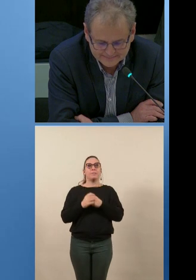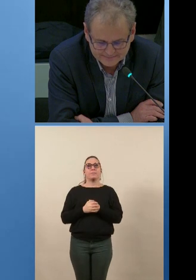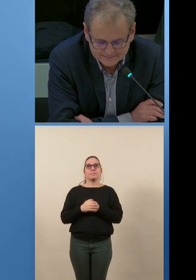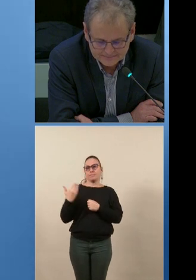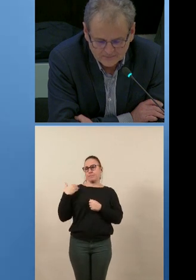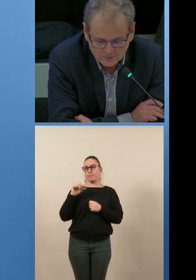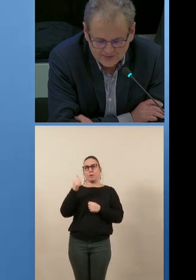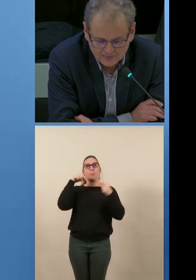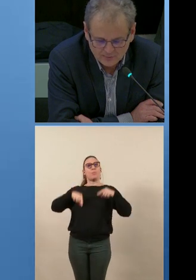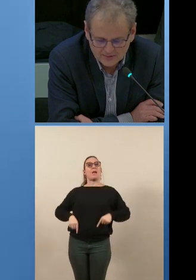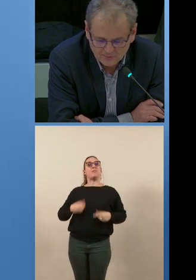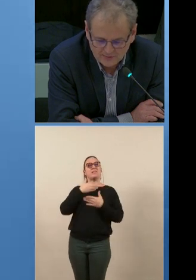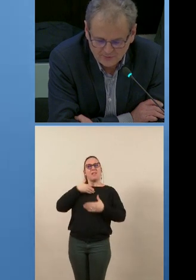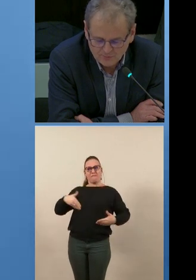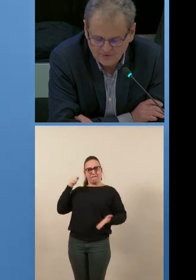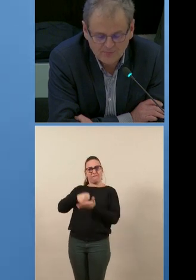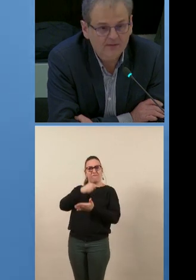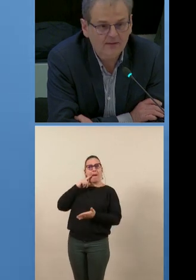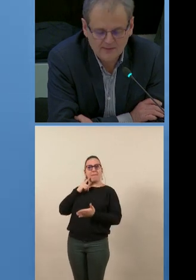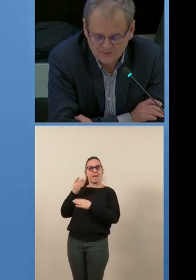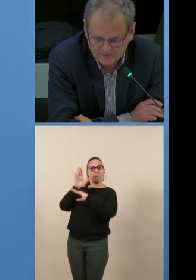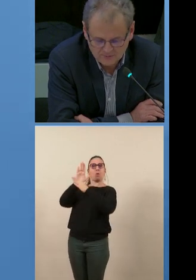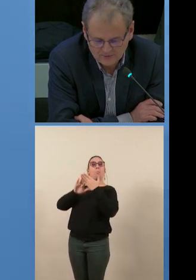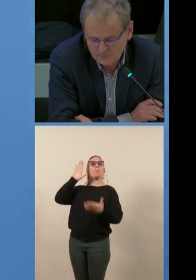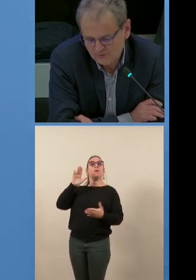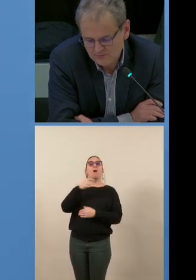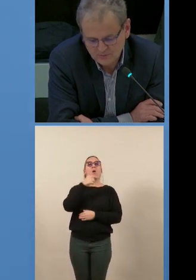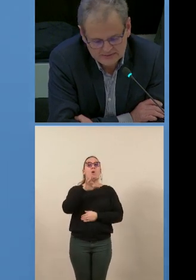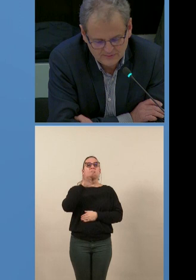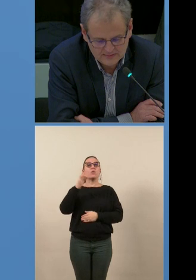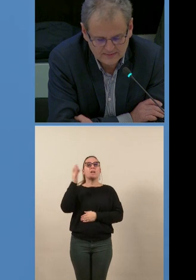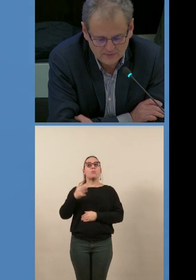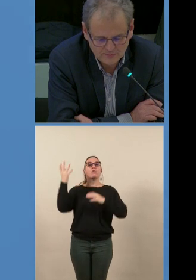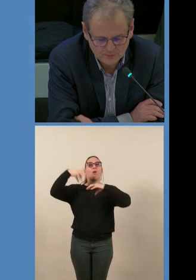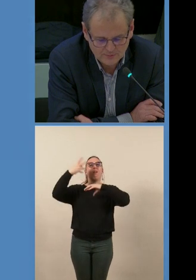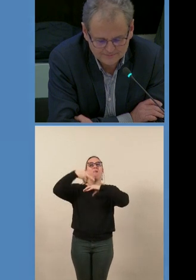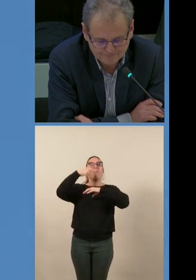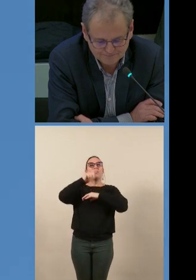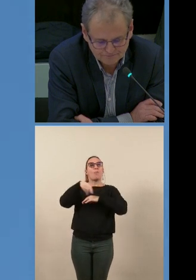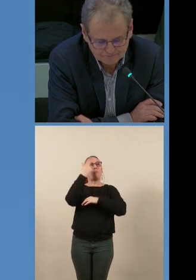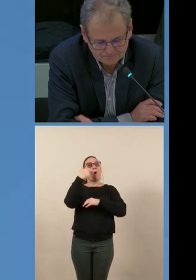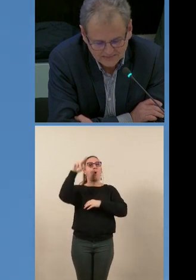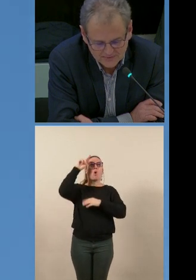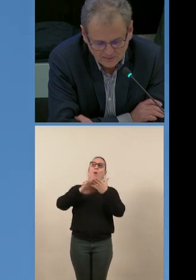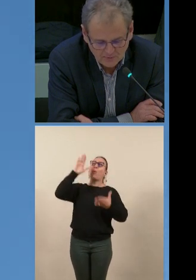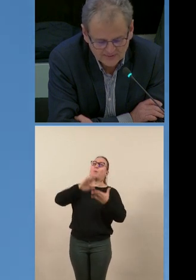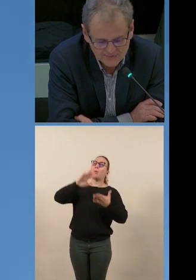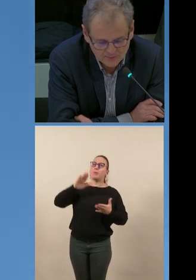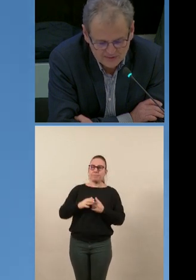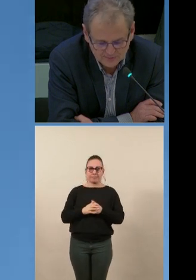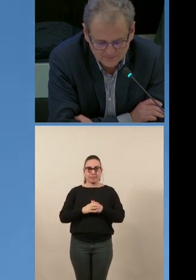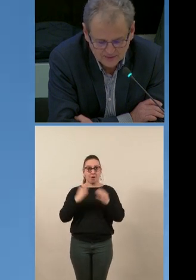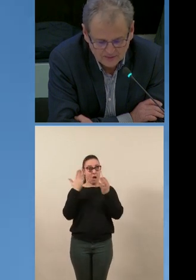ministre dans le cadre de l'action de la France pour respecter les - 55 % d'émissions de gaz à effet de serre au niveau européen ce rapport